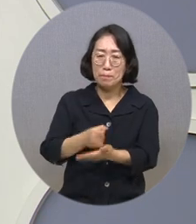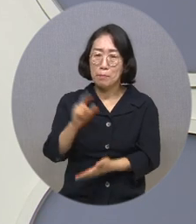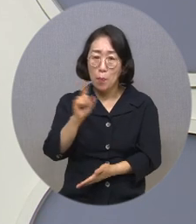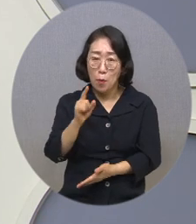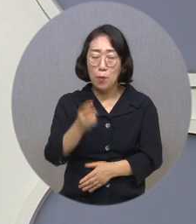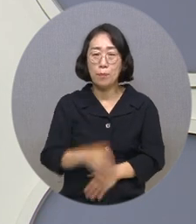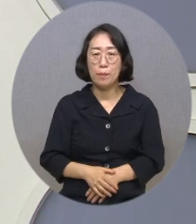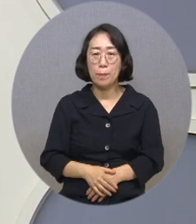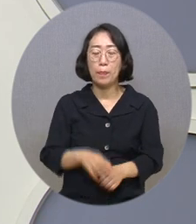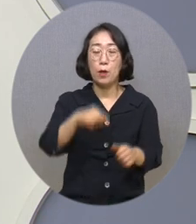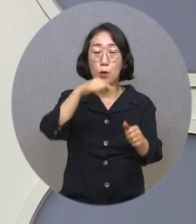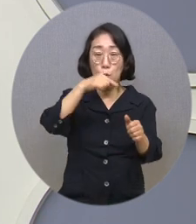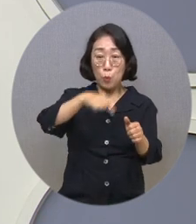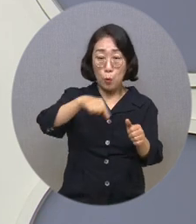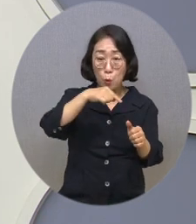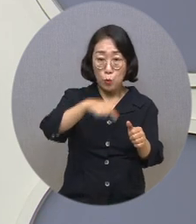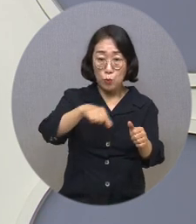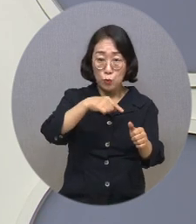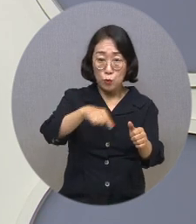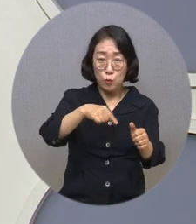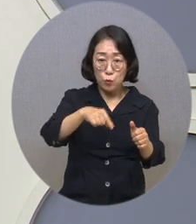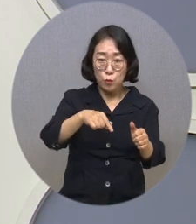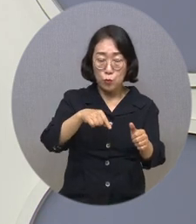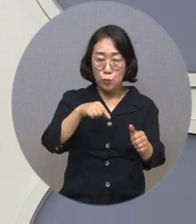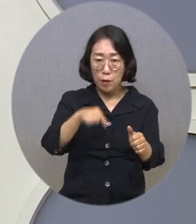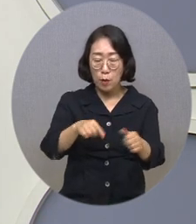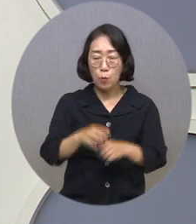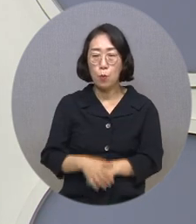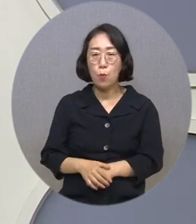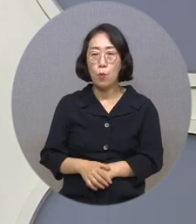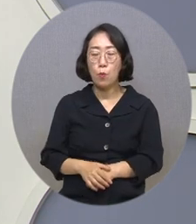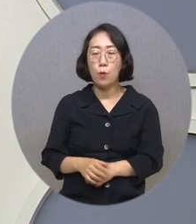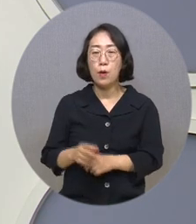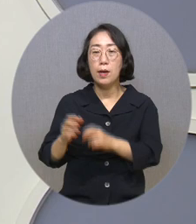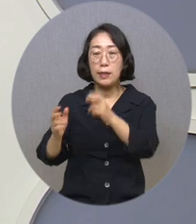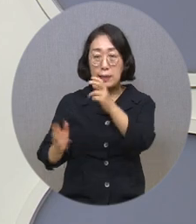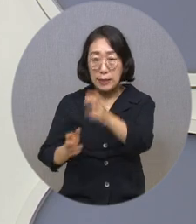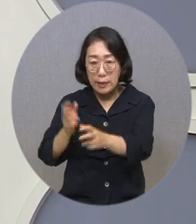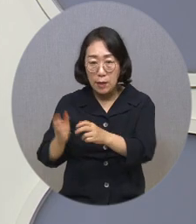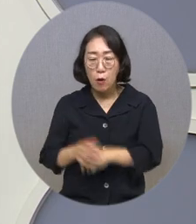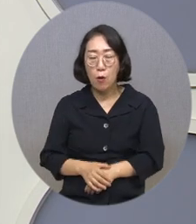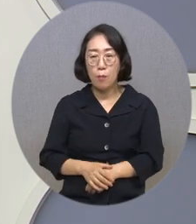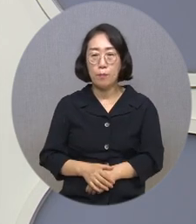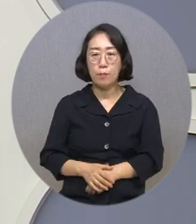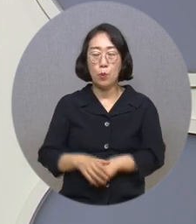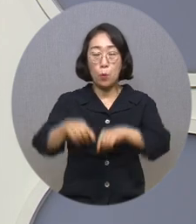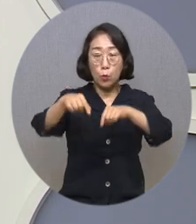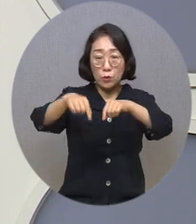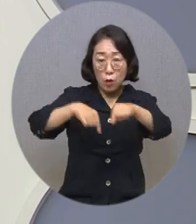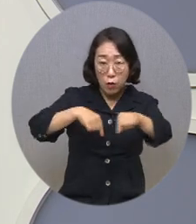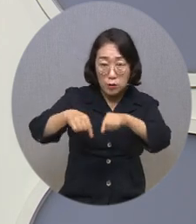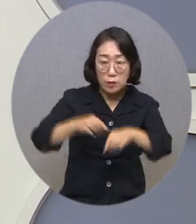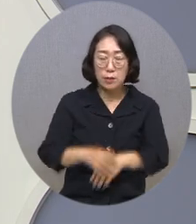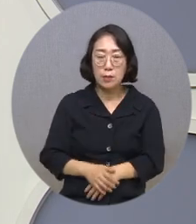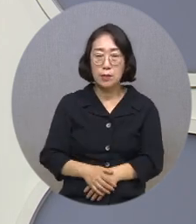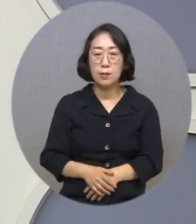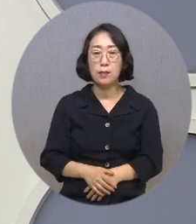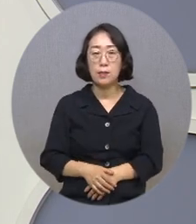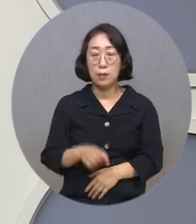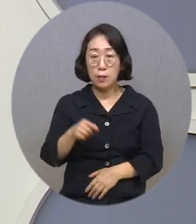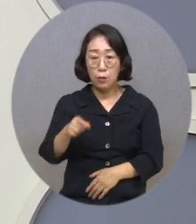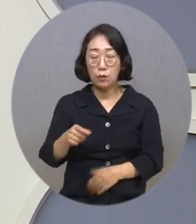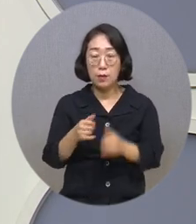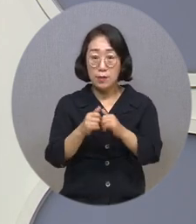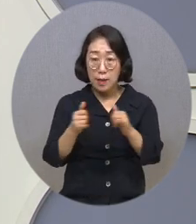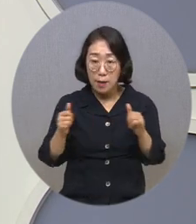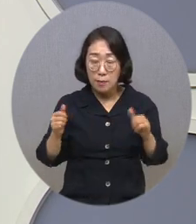우리가 기업이라는 데하고 이제 정치라는 데는 사람을 어떻게 잘 잘라내느냐 이게 굉장한